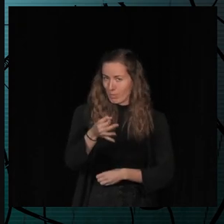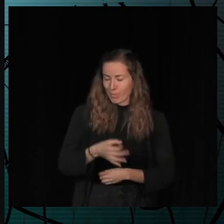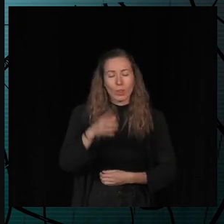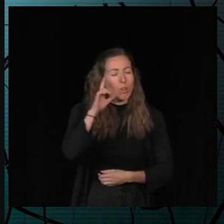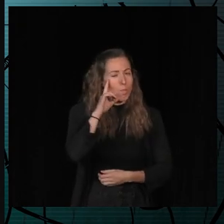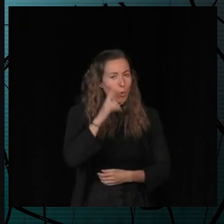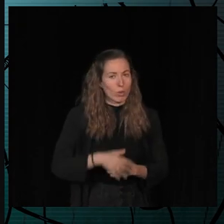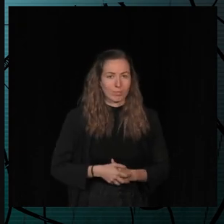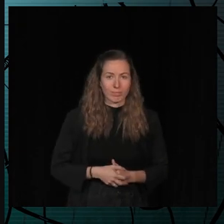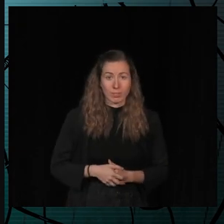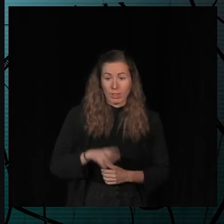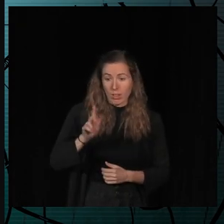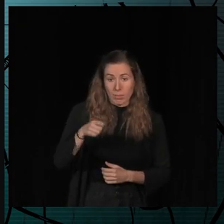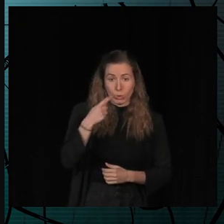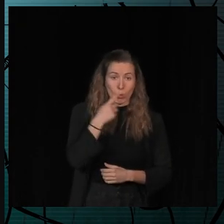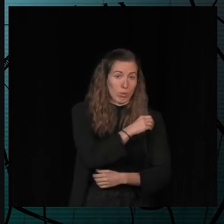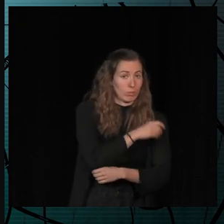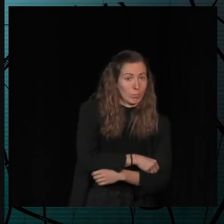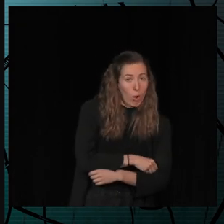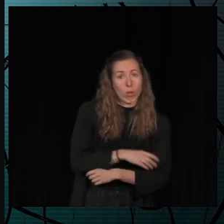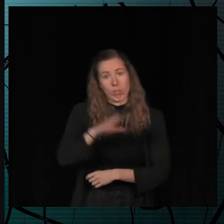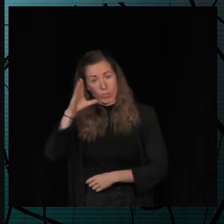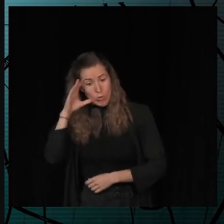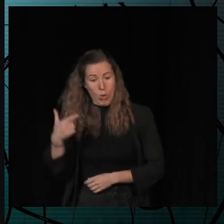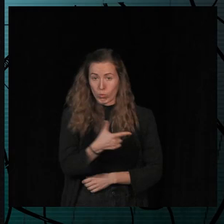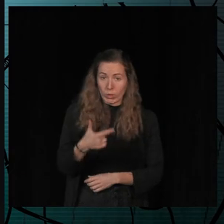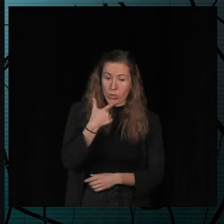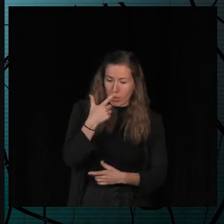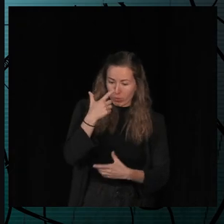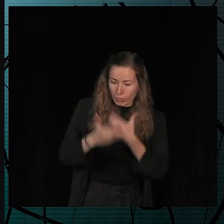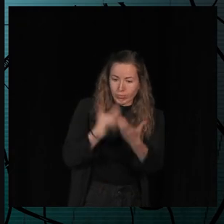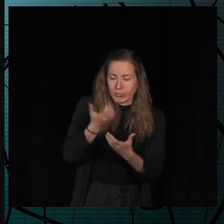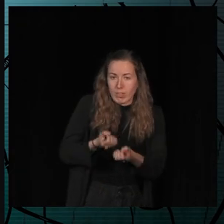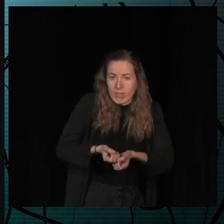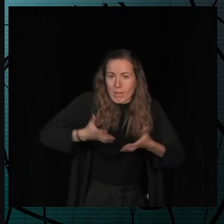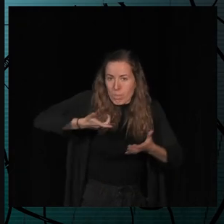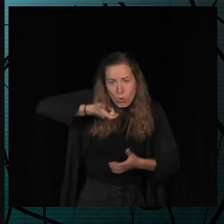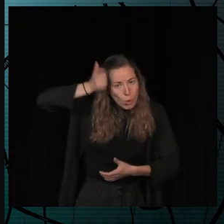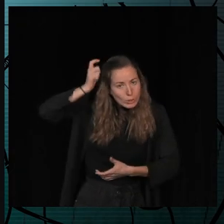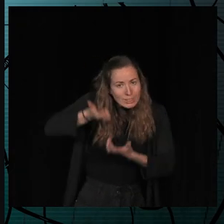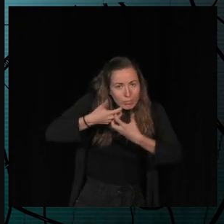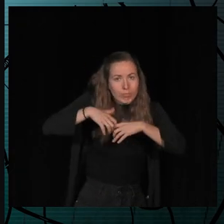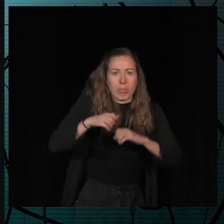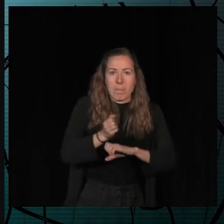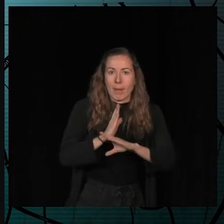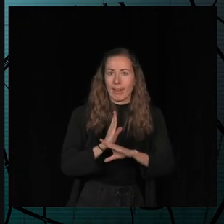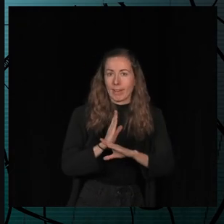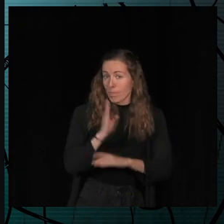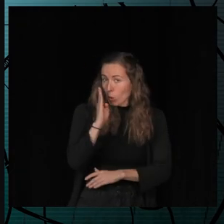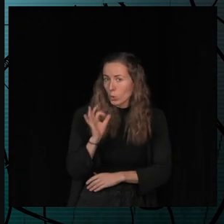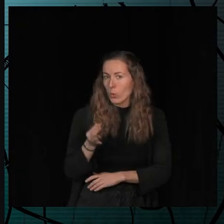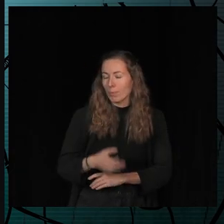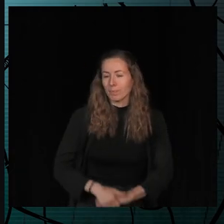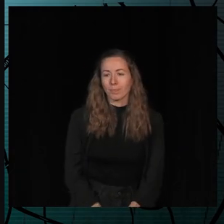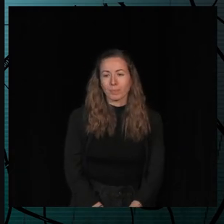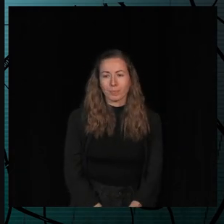qu'on sait que ça participe au développement cognitif aussi de faire du sport d'oxygéner son cerveau donc C deux choses finalement qu'on m'en renvoie